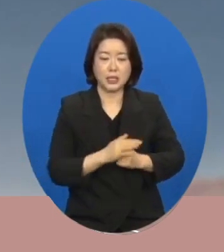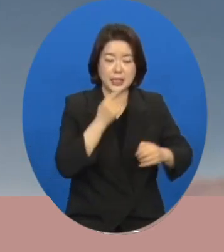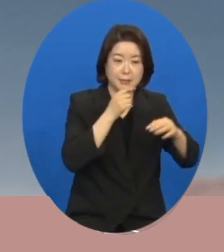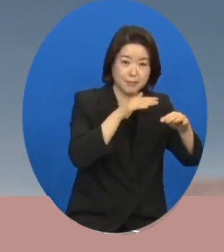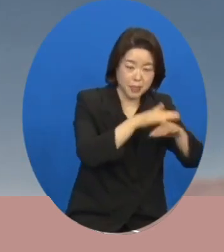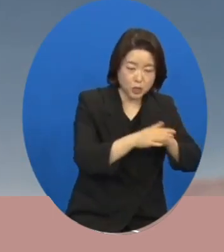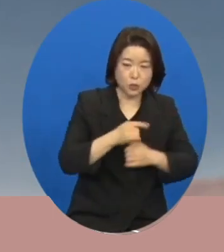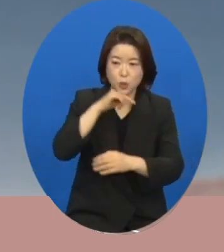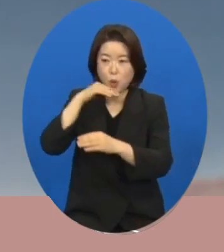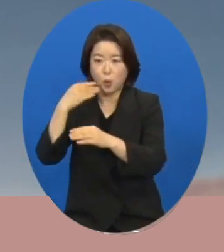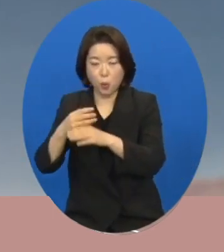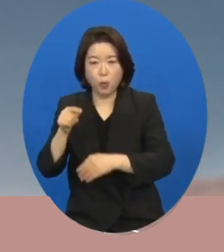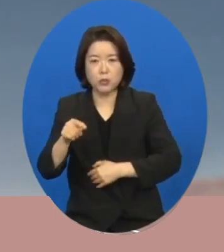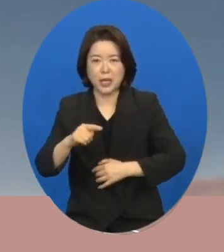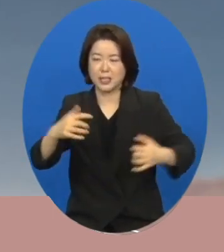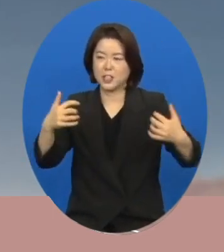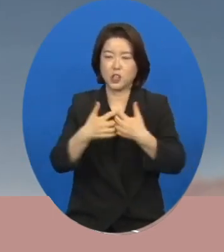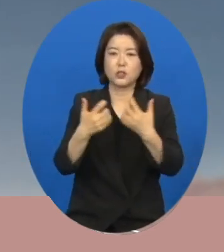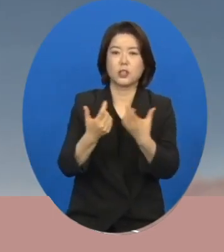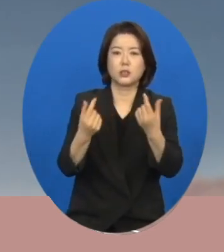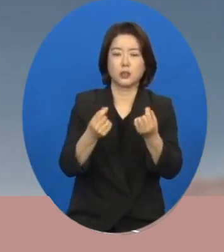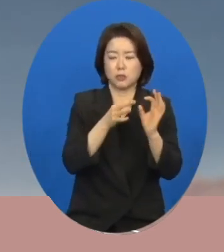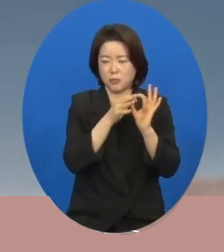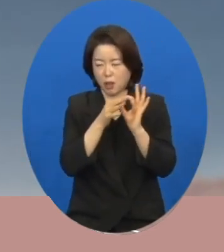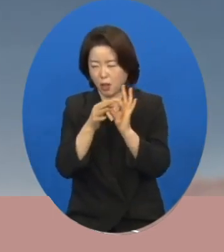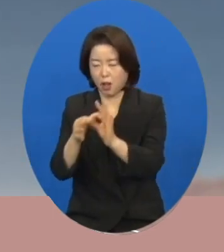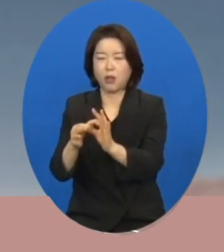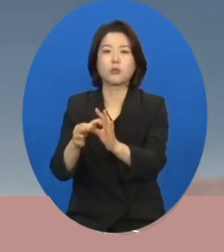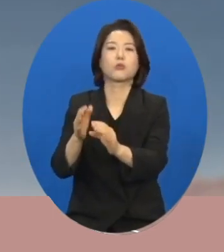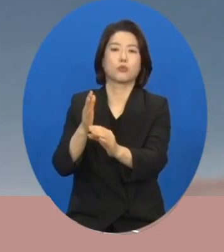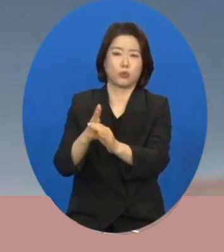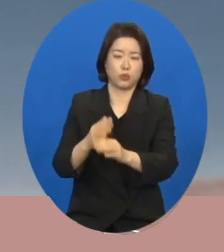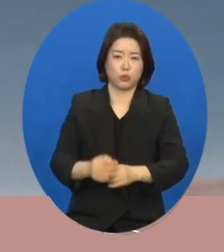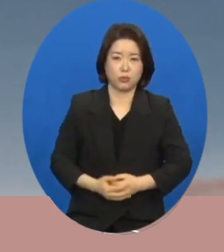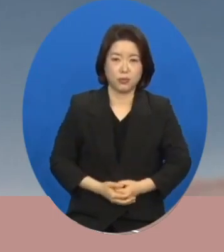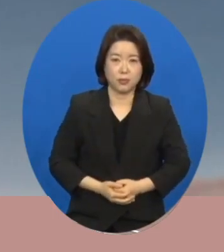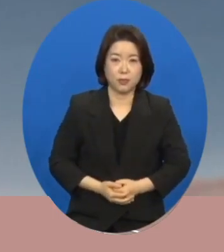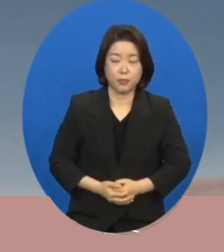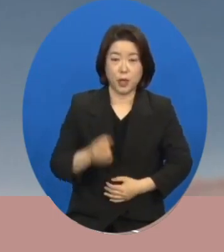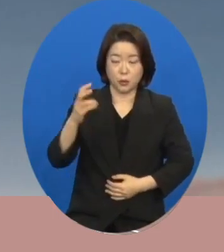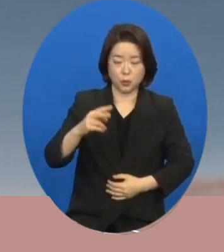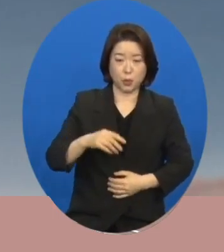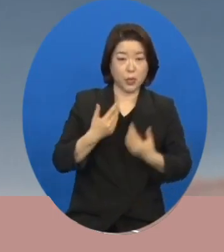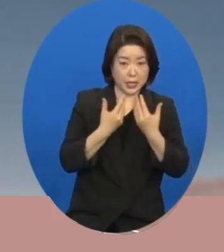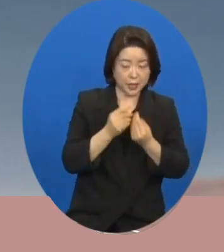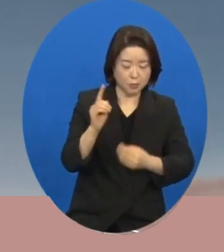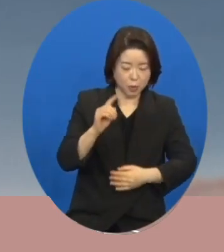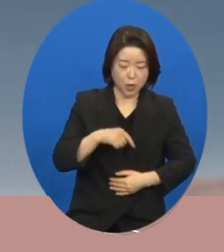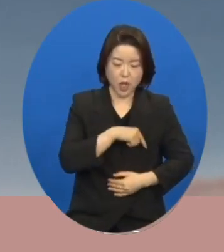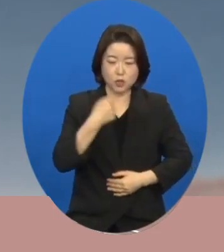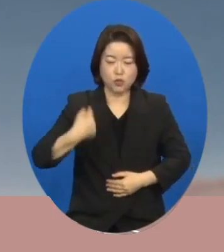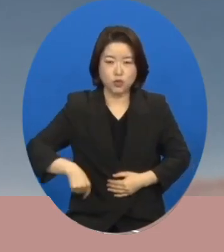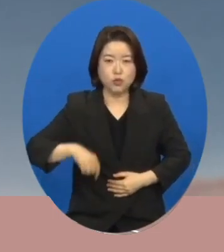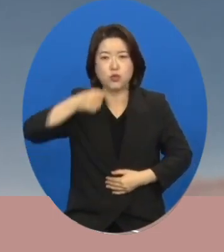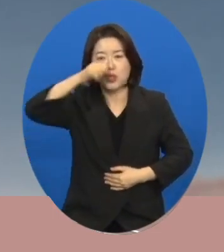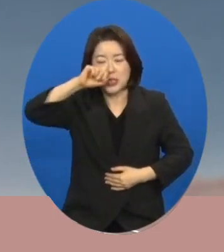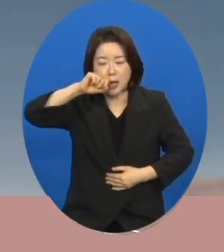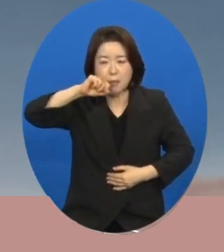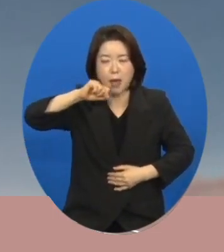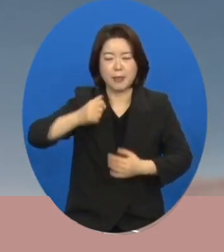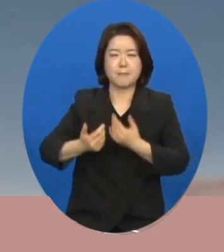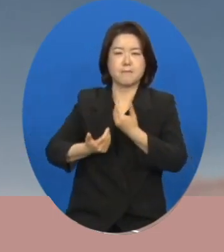아직도 끝나지 않고 있는 상황을 우리가 보게 되죠 또한 중국과 대만의 긴장상황 그것이 다